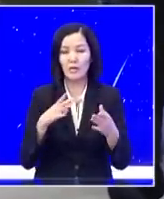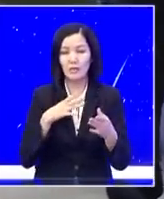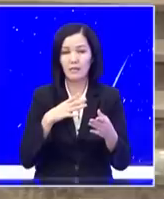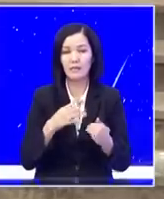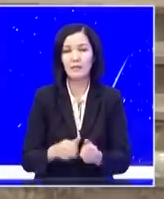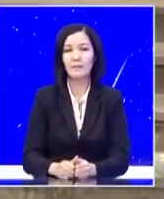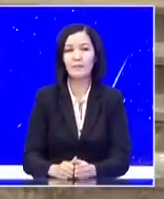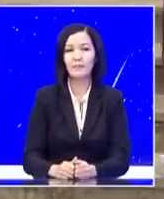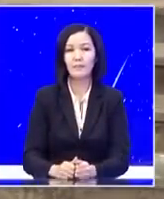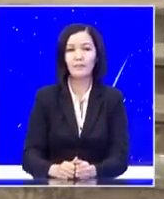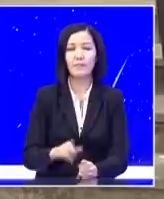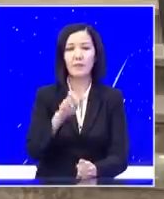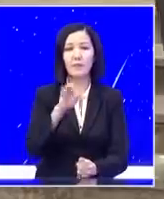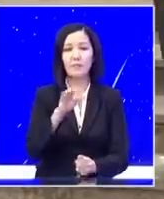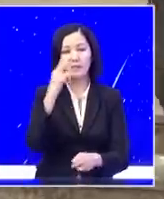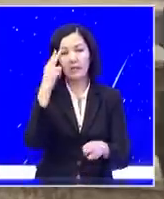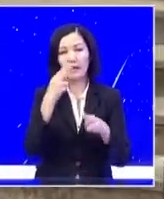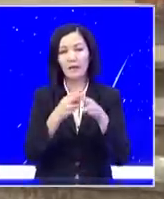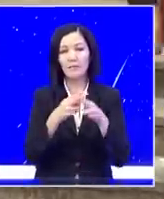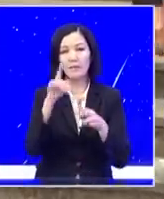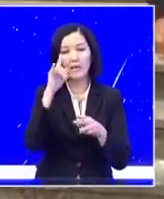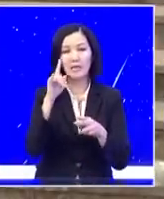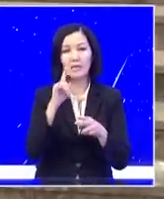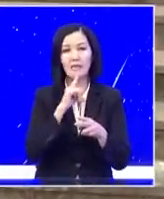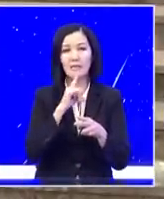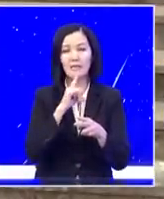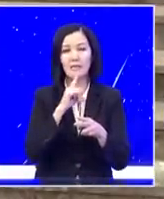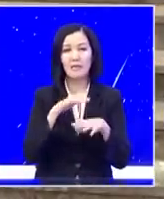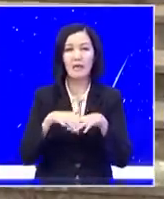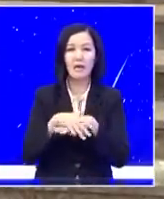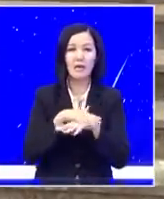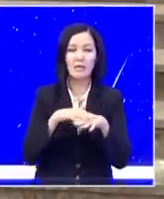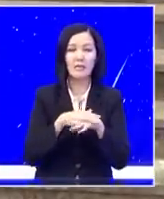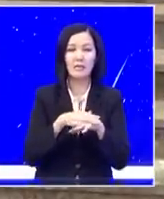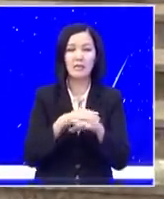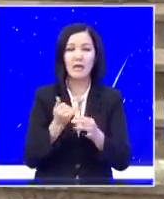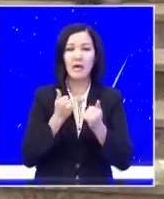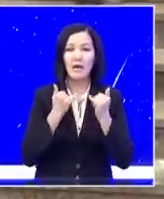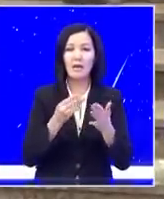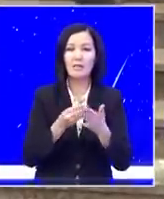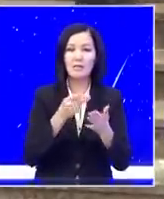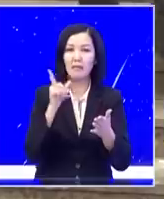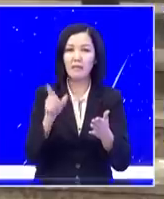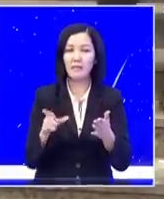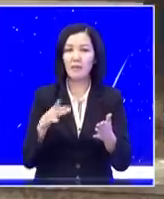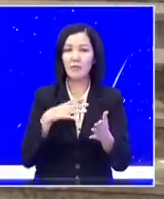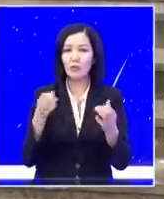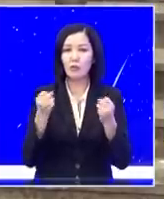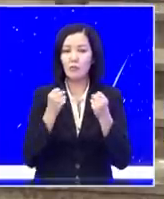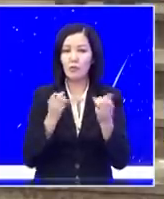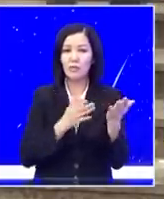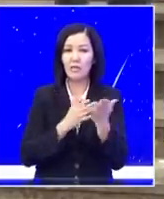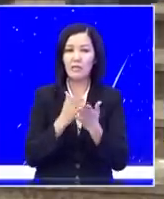көрсететін. Бейсен ағамыз ол Қазақтың маңдайына біткен асыл азамат еді. Спорт саласында қаншама